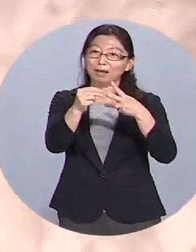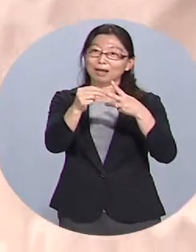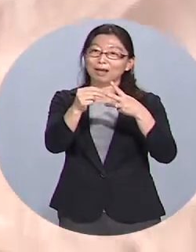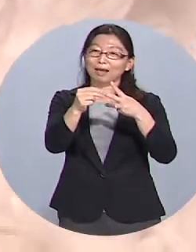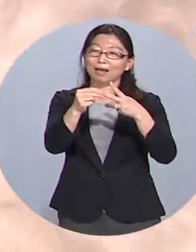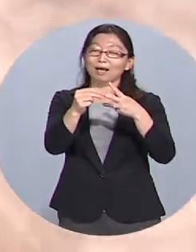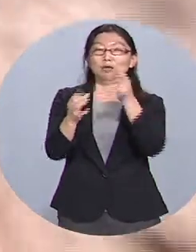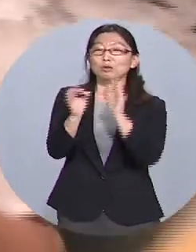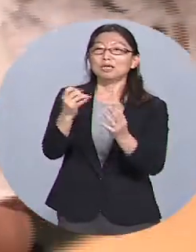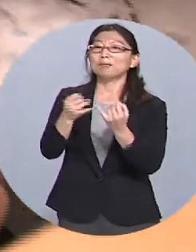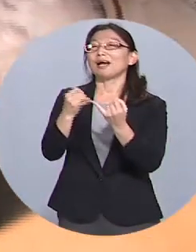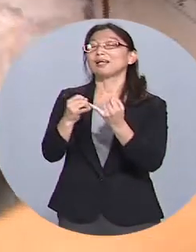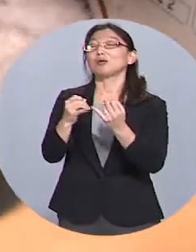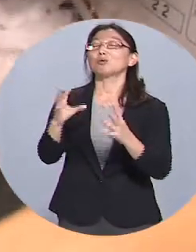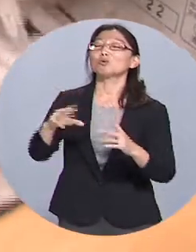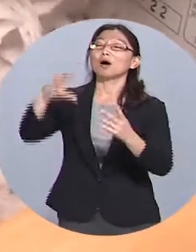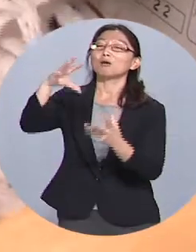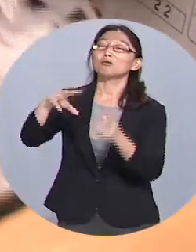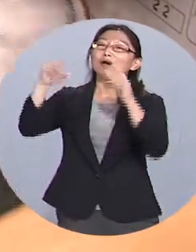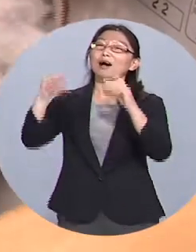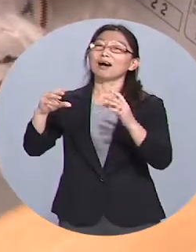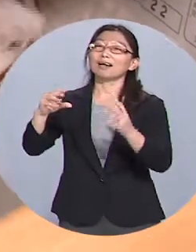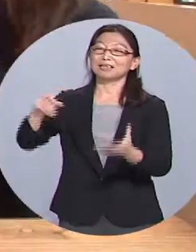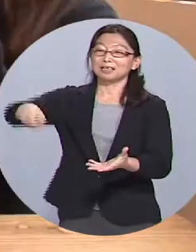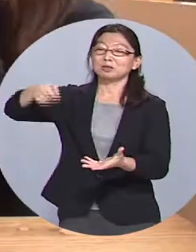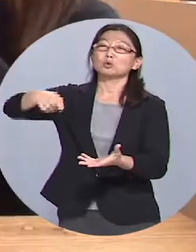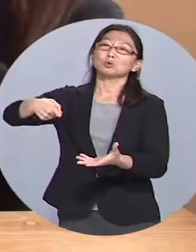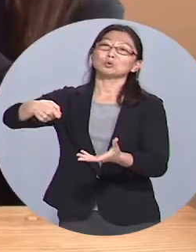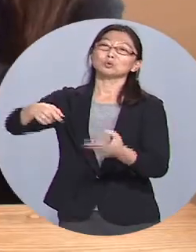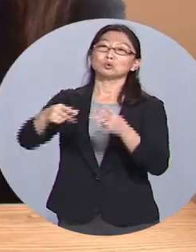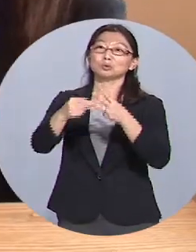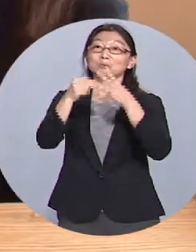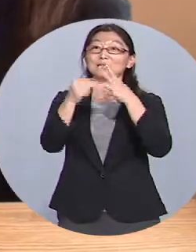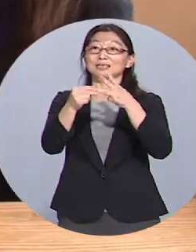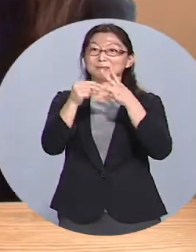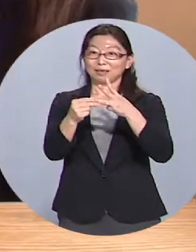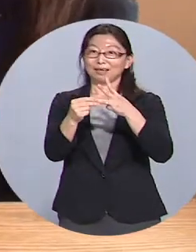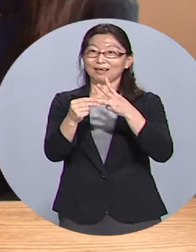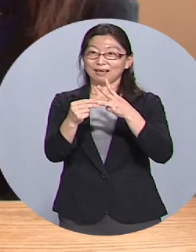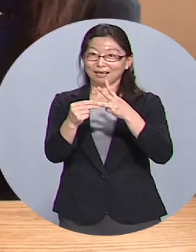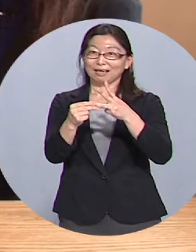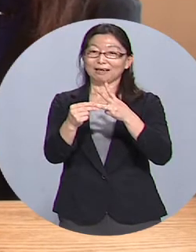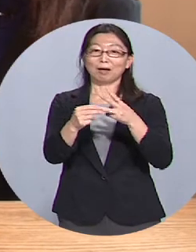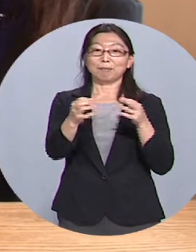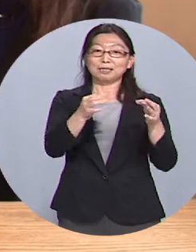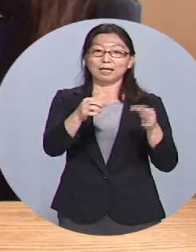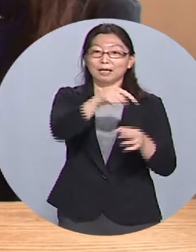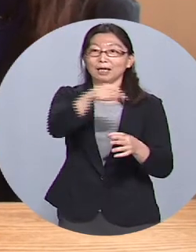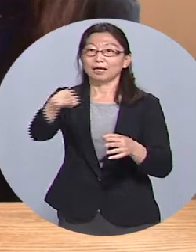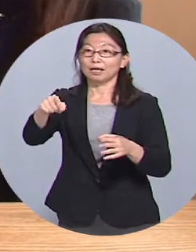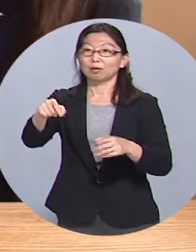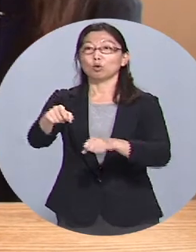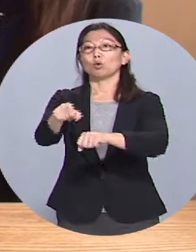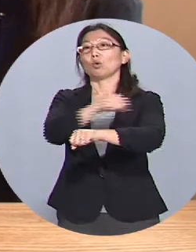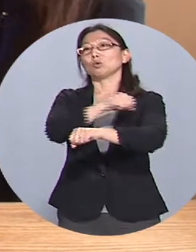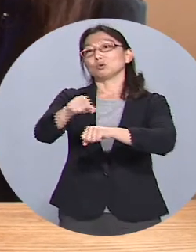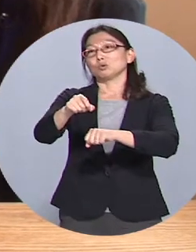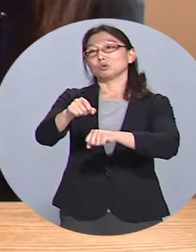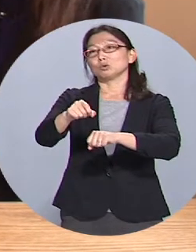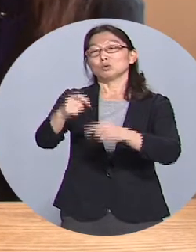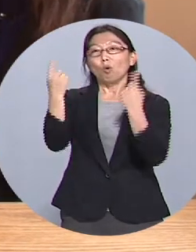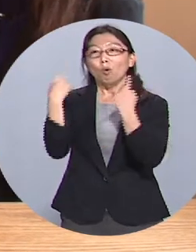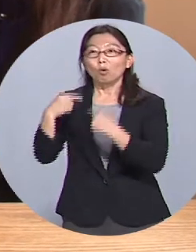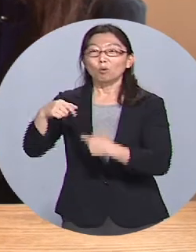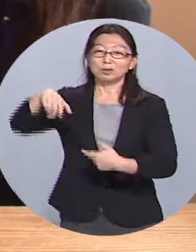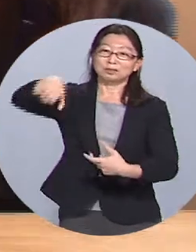雪のようにふわふわに削ること。 うわ、 はい、で、3つ目が、各店舗がオリジナルのシロップとか食材を